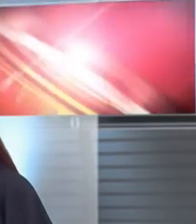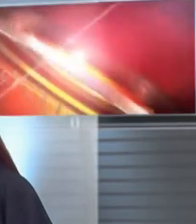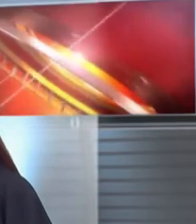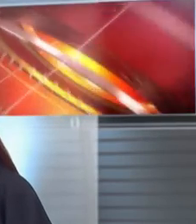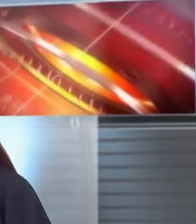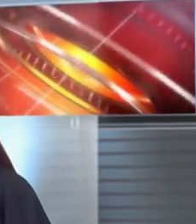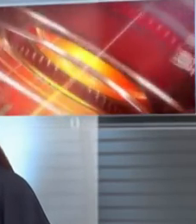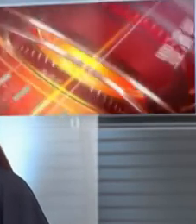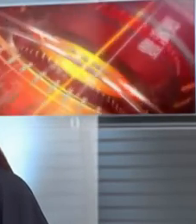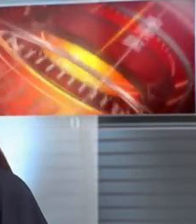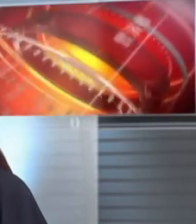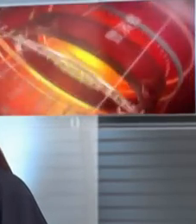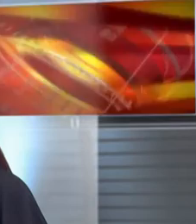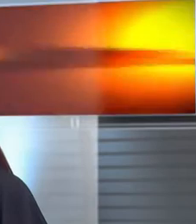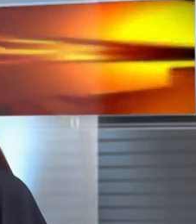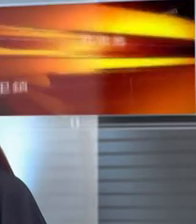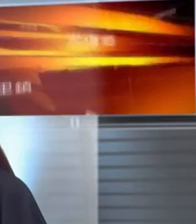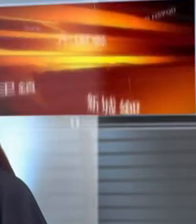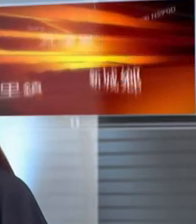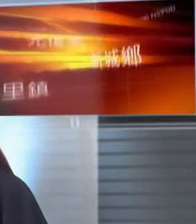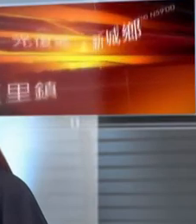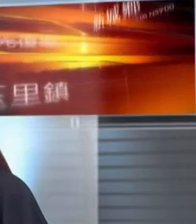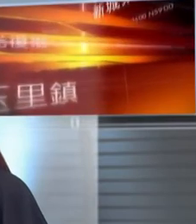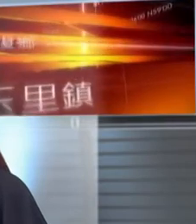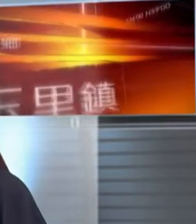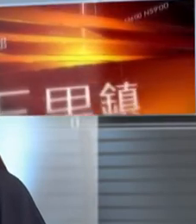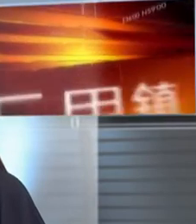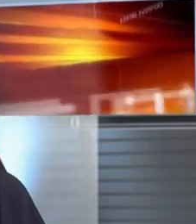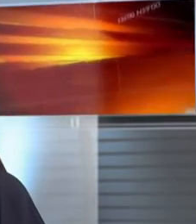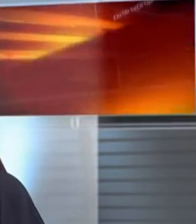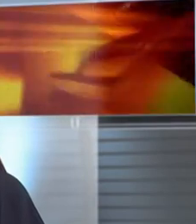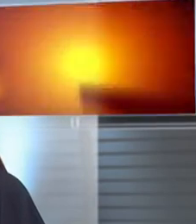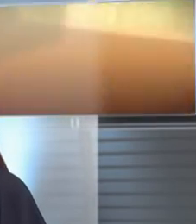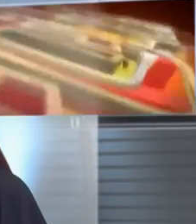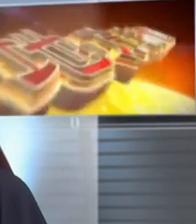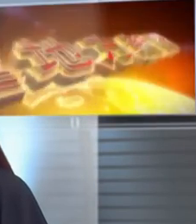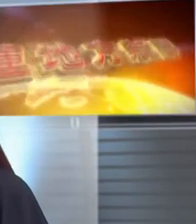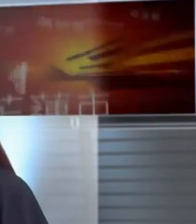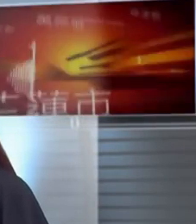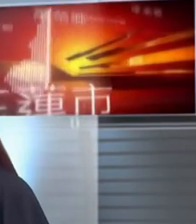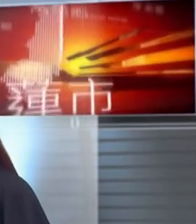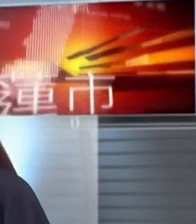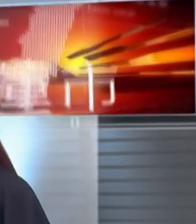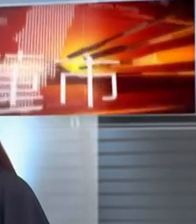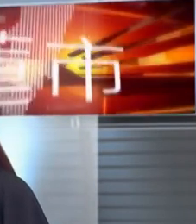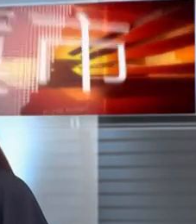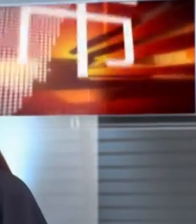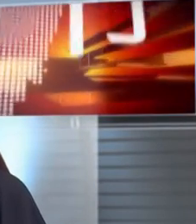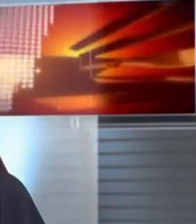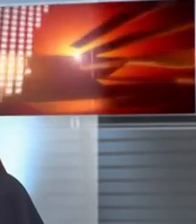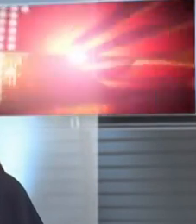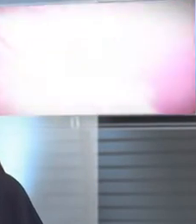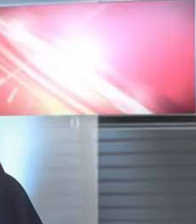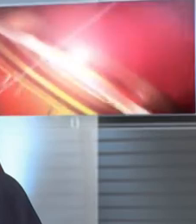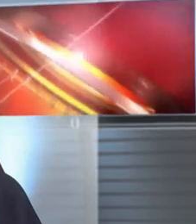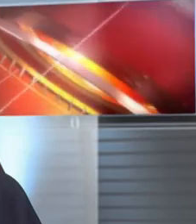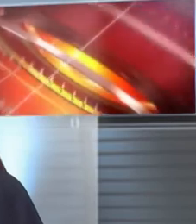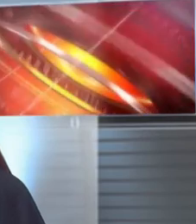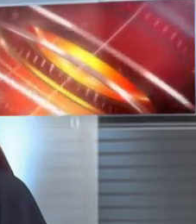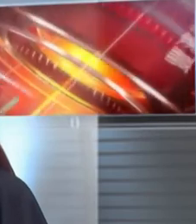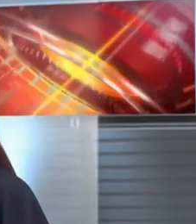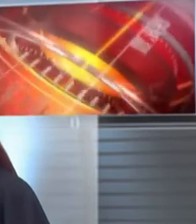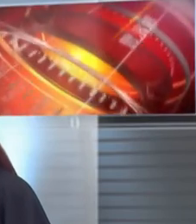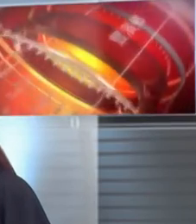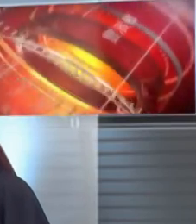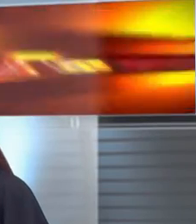正伟特别强调，千万不要因此轻忽，还是必须要保持警戒，坚守防疫。而第二梯次的疫苗呢，从6月21号开打，